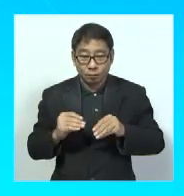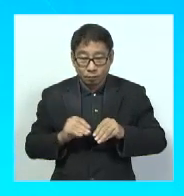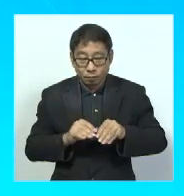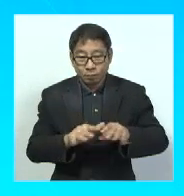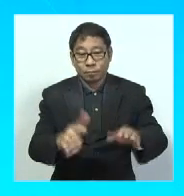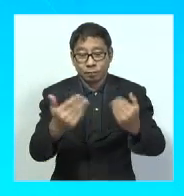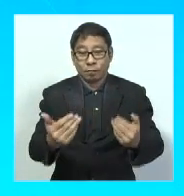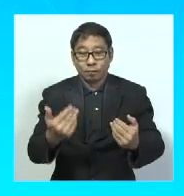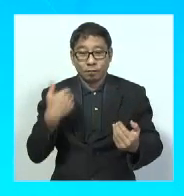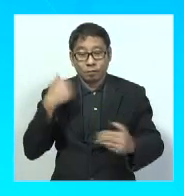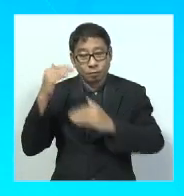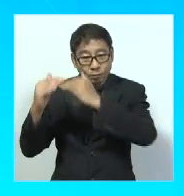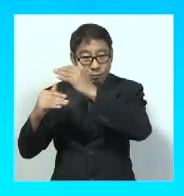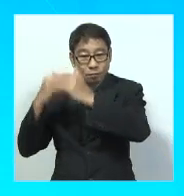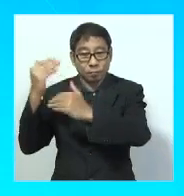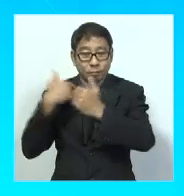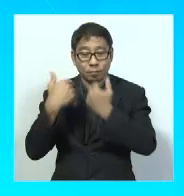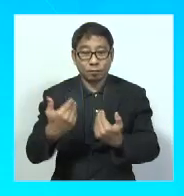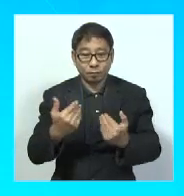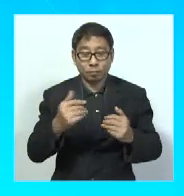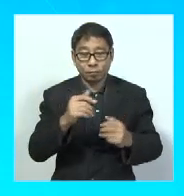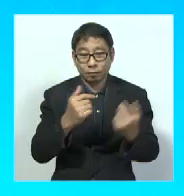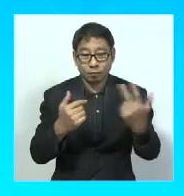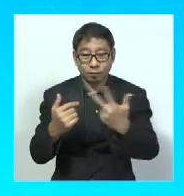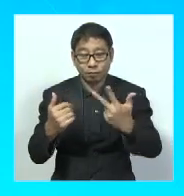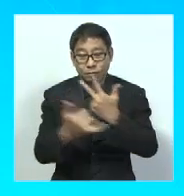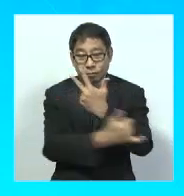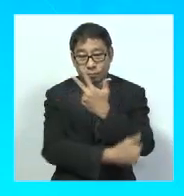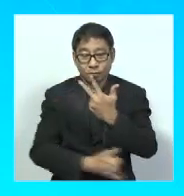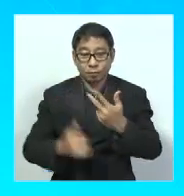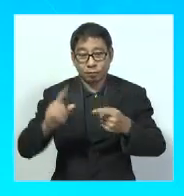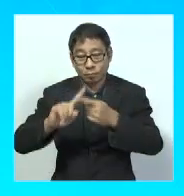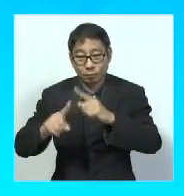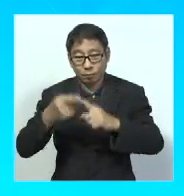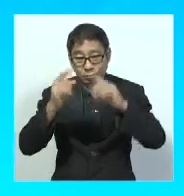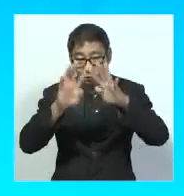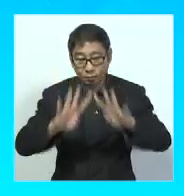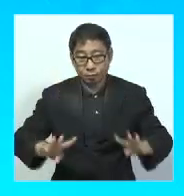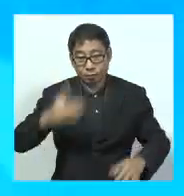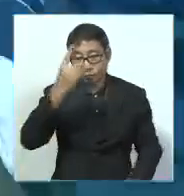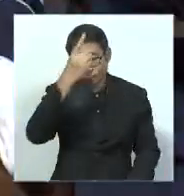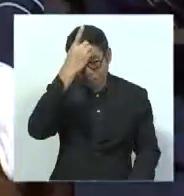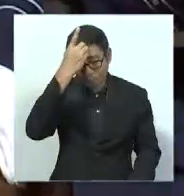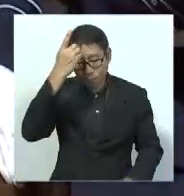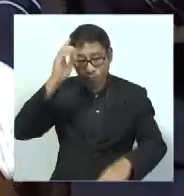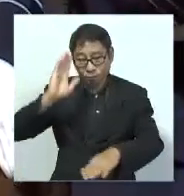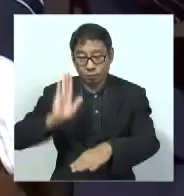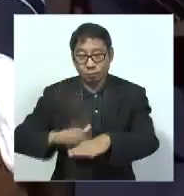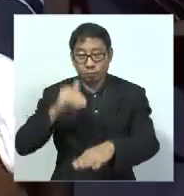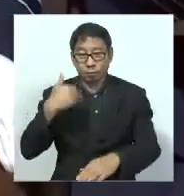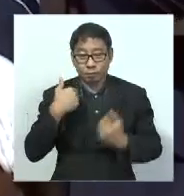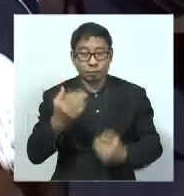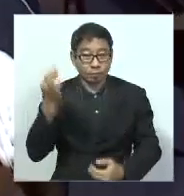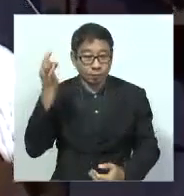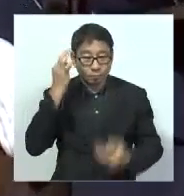ายความร่วมมือด้านการพัฒนาในกรอบไตรภาคีไปยังประเทศเพื่อนบ้านในสาขาที่เยอรมนีเองมีความเชี่ยวชาญนะครับ